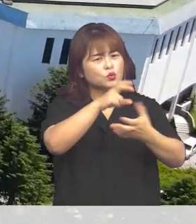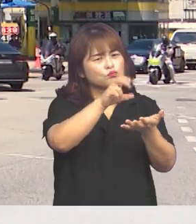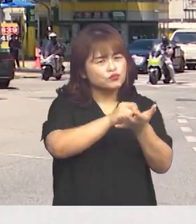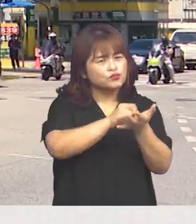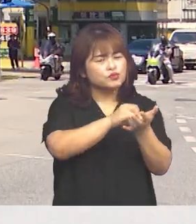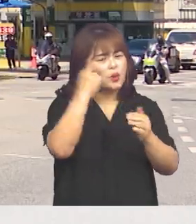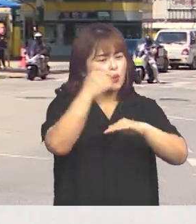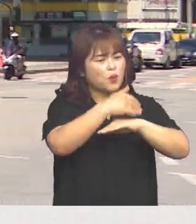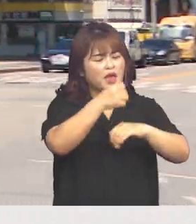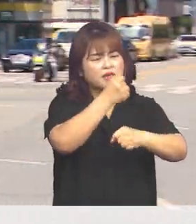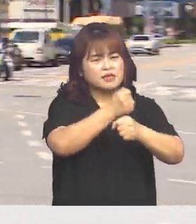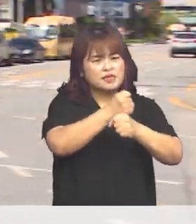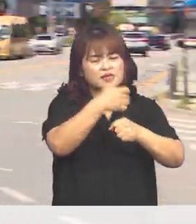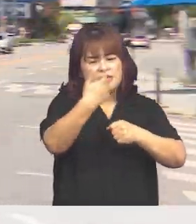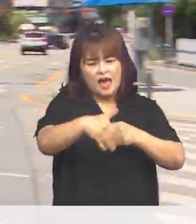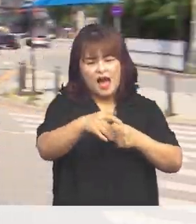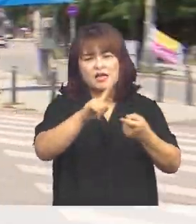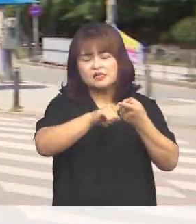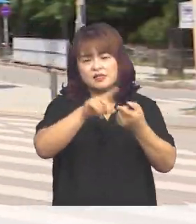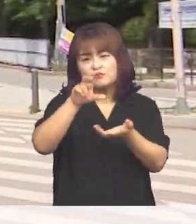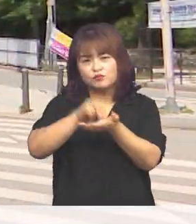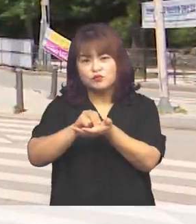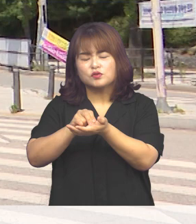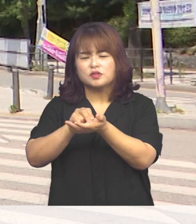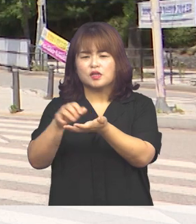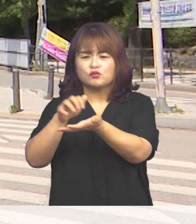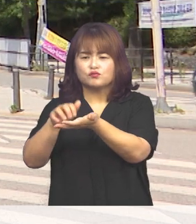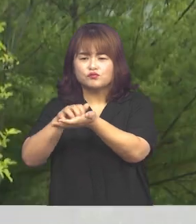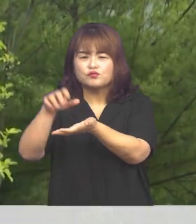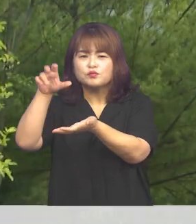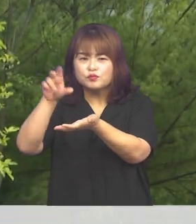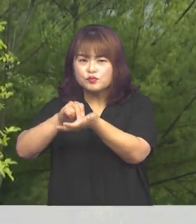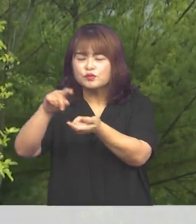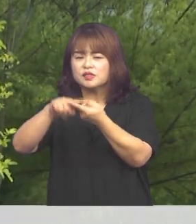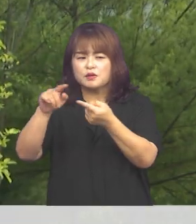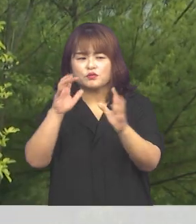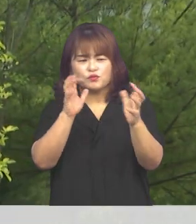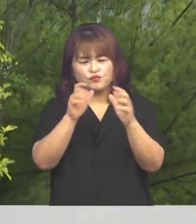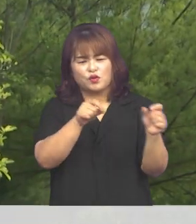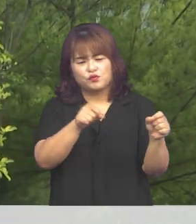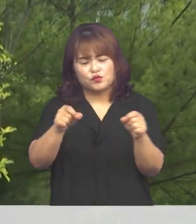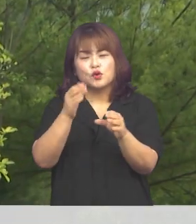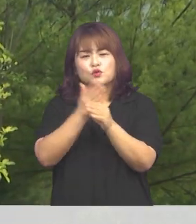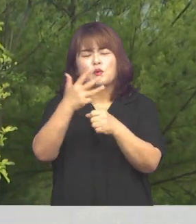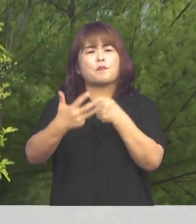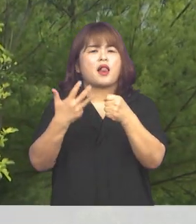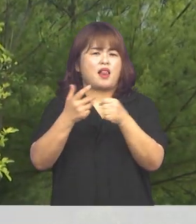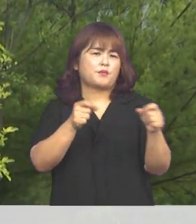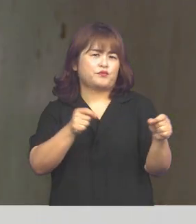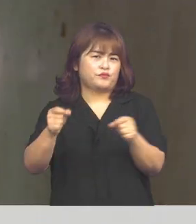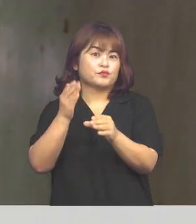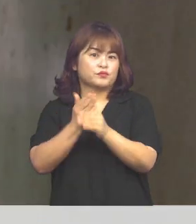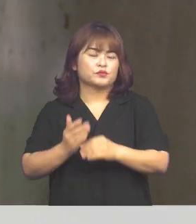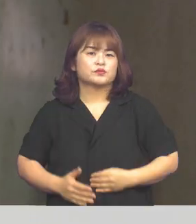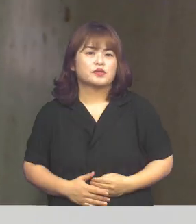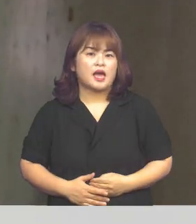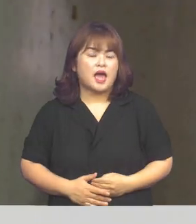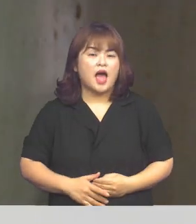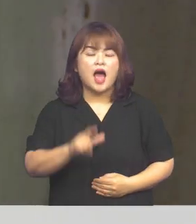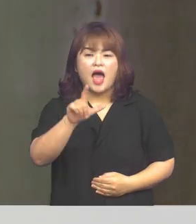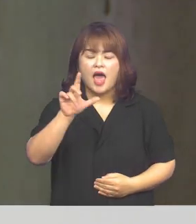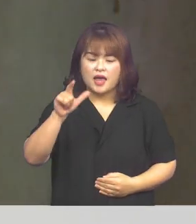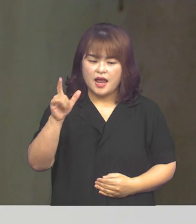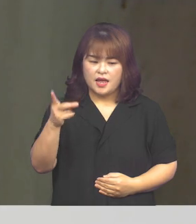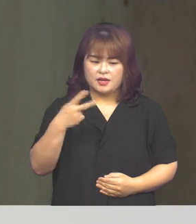적정 세대수 등의 문제로 8년 동안 사업이 표류했던 지역입니다. 시는 세대수 감축 등의 필요성을 강조해